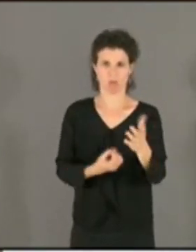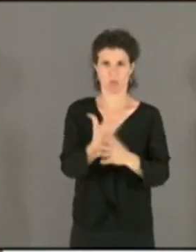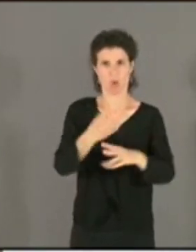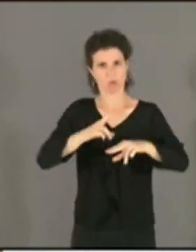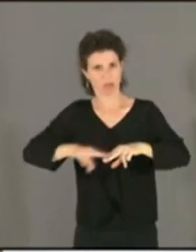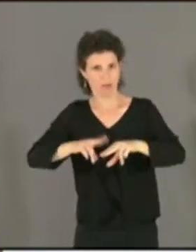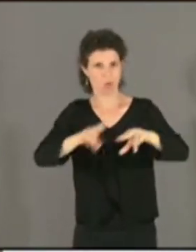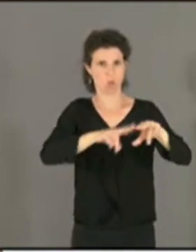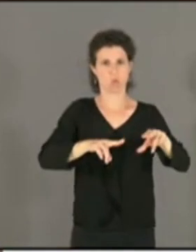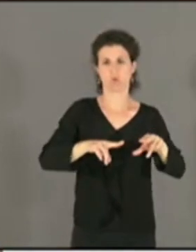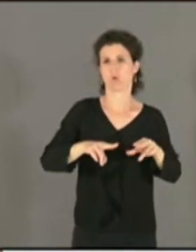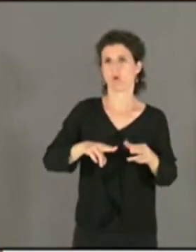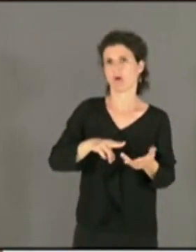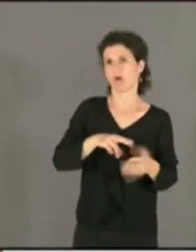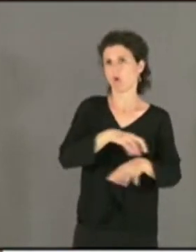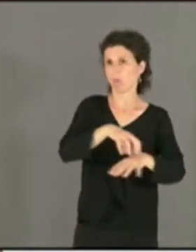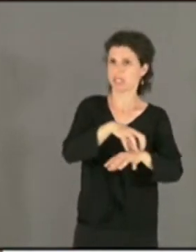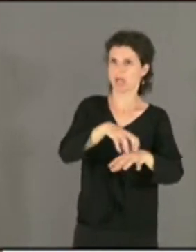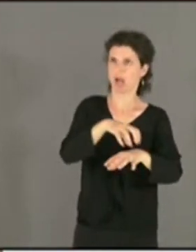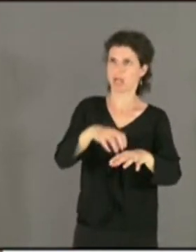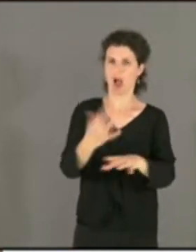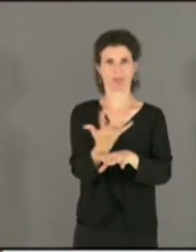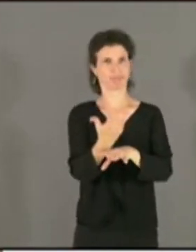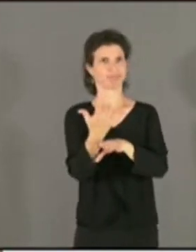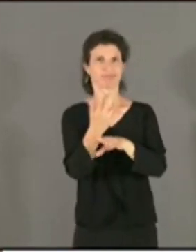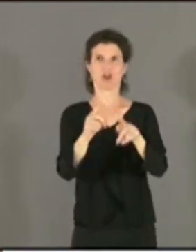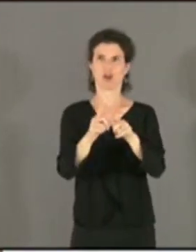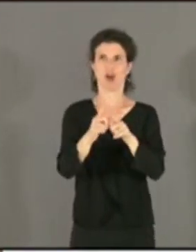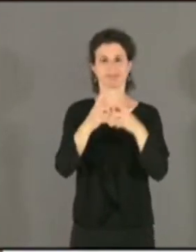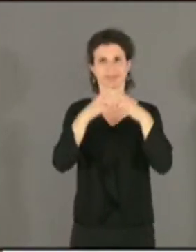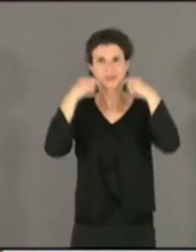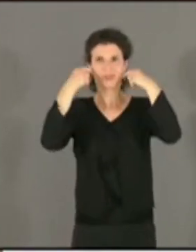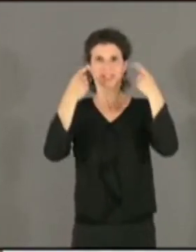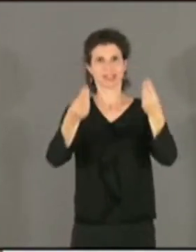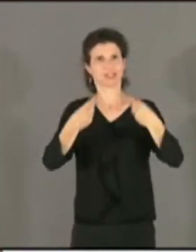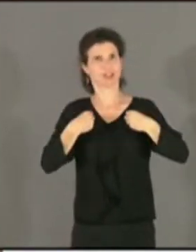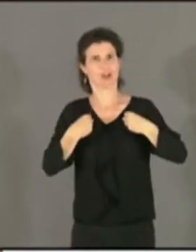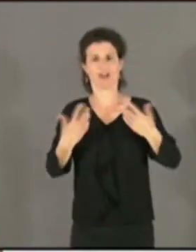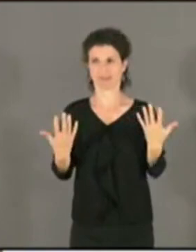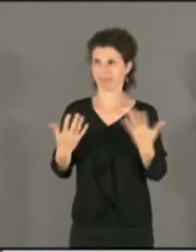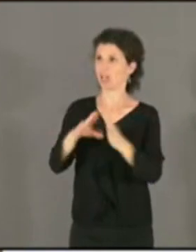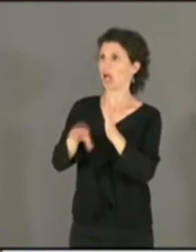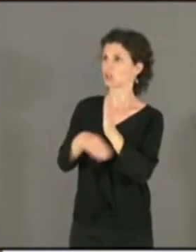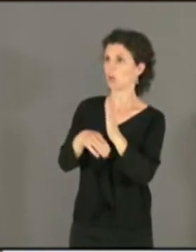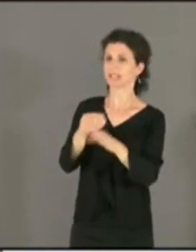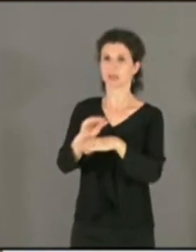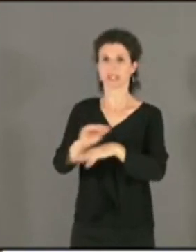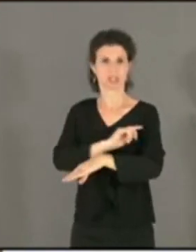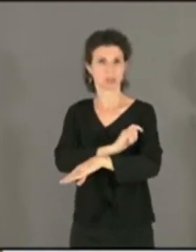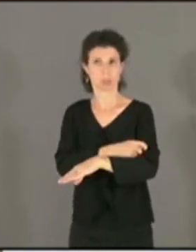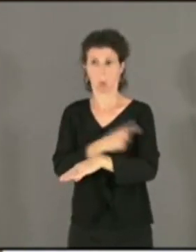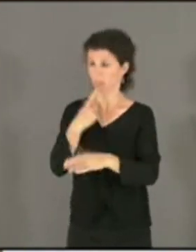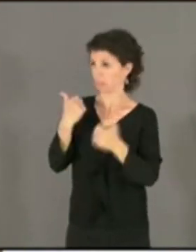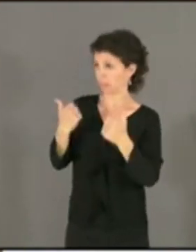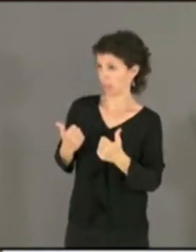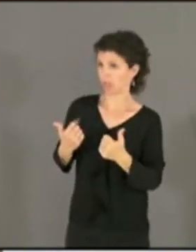été vantés par vos deux adjoints à la sécurité et au sport. Je ne les conteste pas,